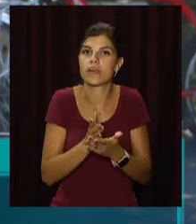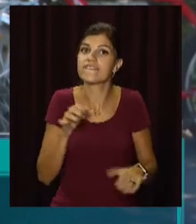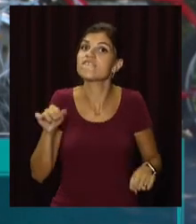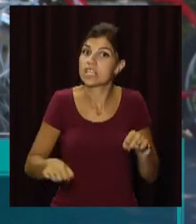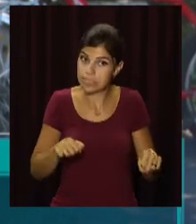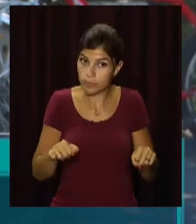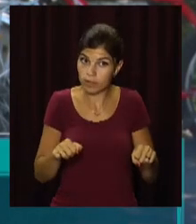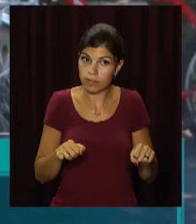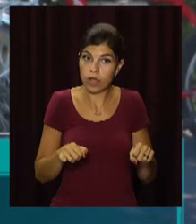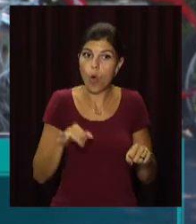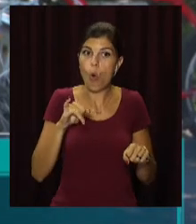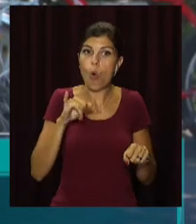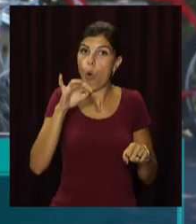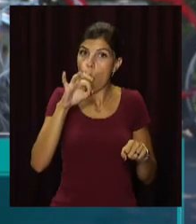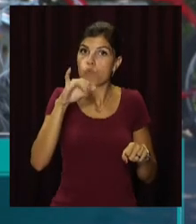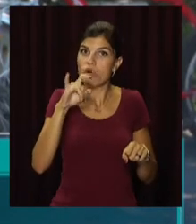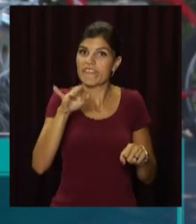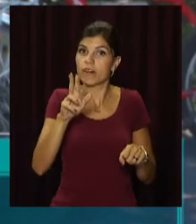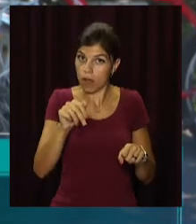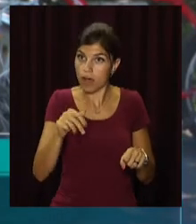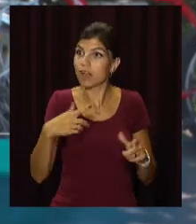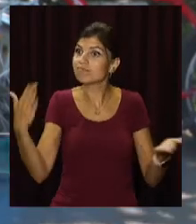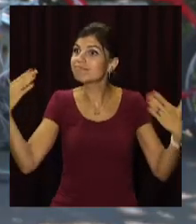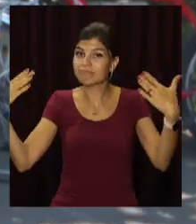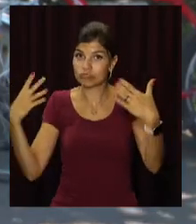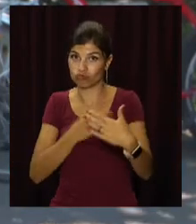велосипед в Обухівці, і